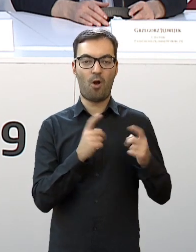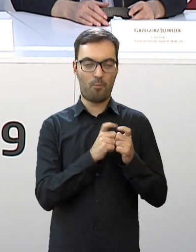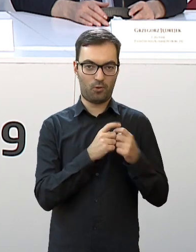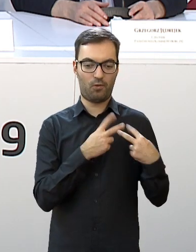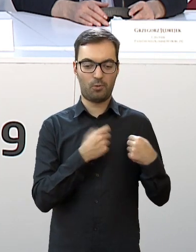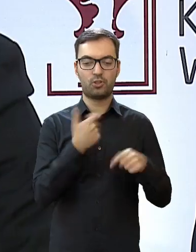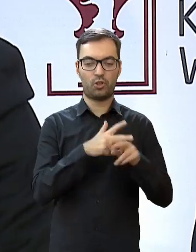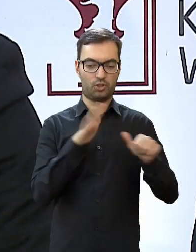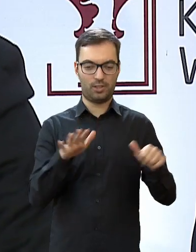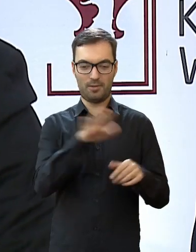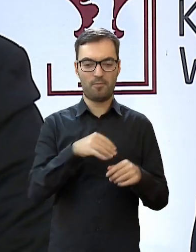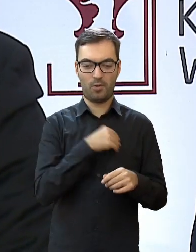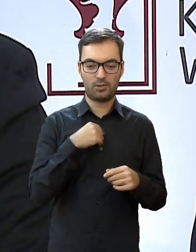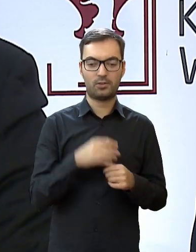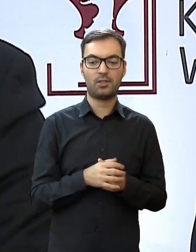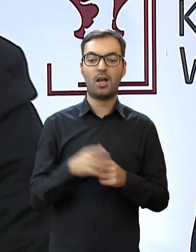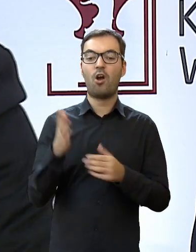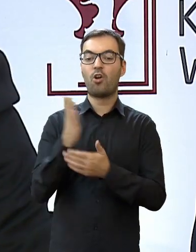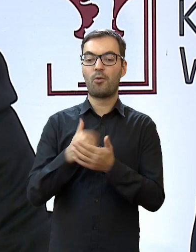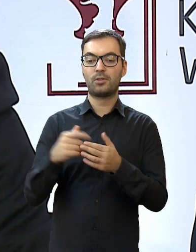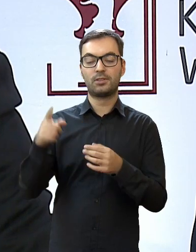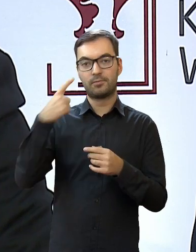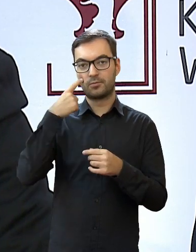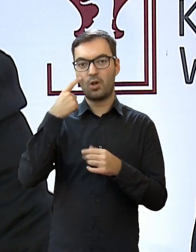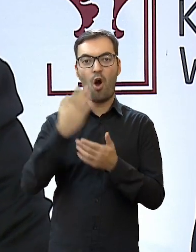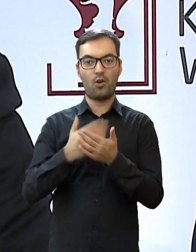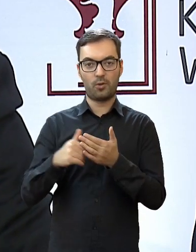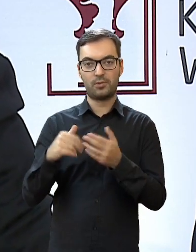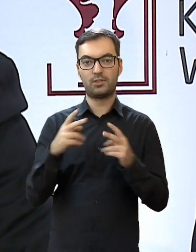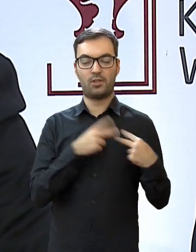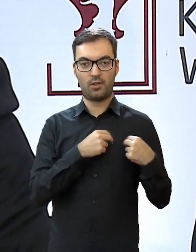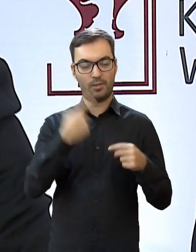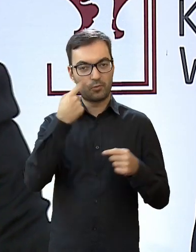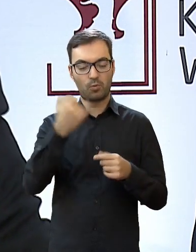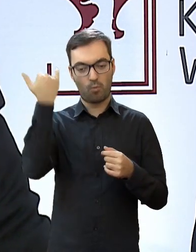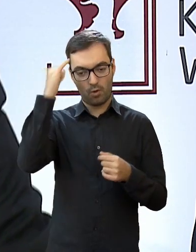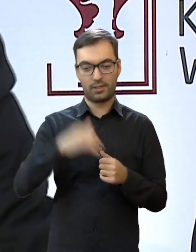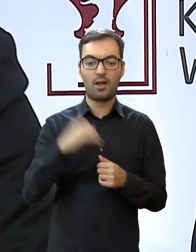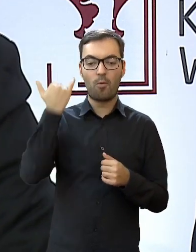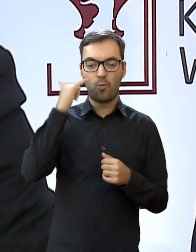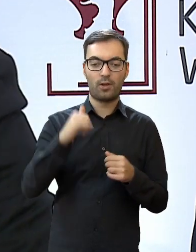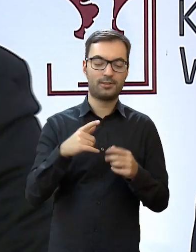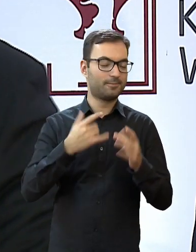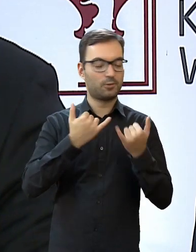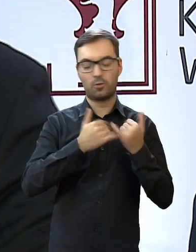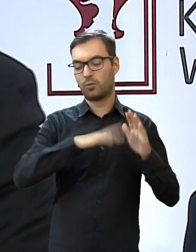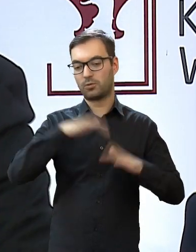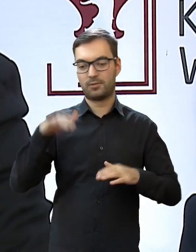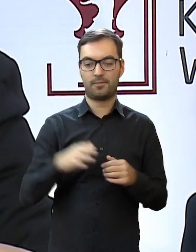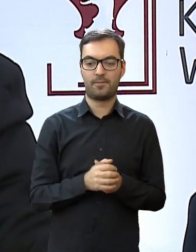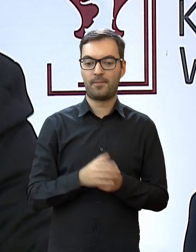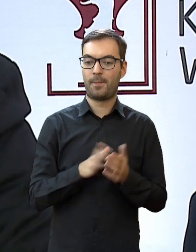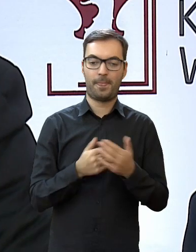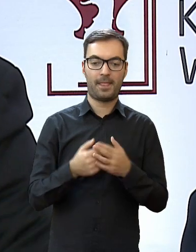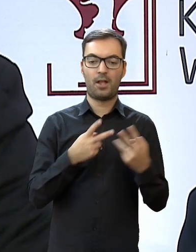136, gdzie Komisje Okręgowe wykryły jakieś błędy. A błędy, drodzy Państwo, zdarzają się różne. To może być błąd taki, że